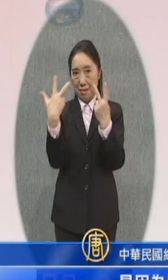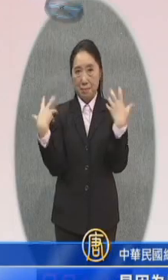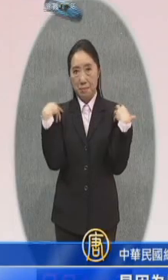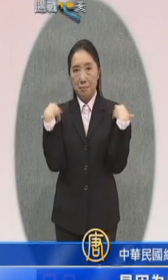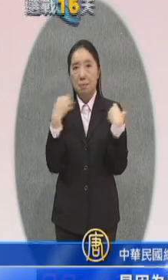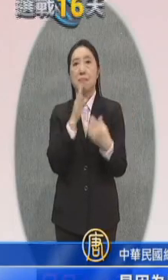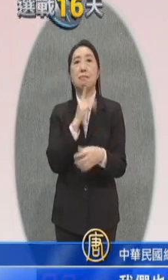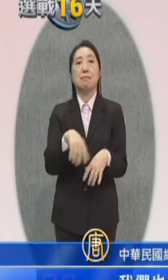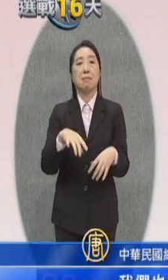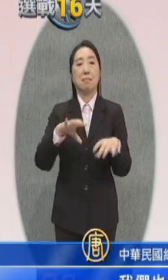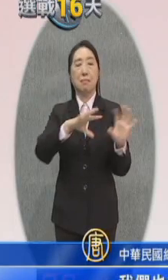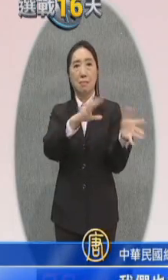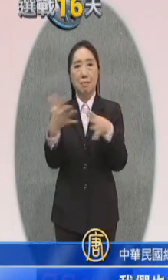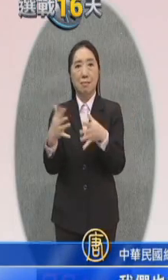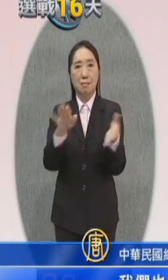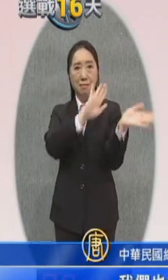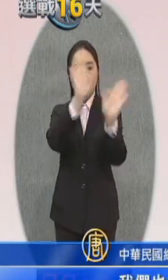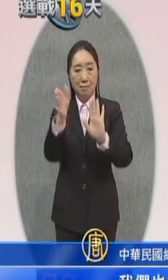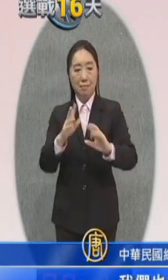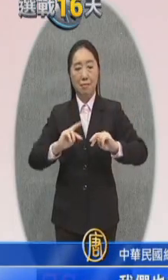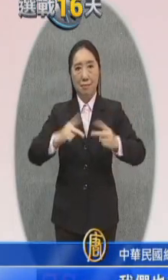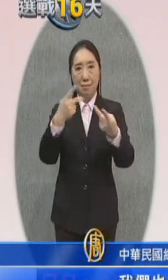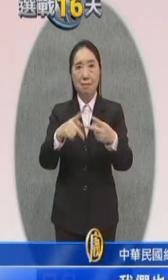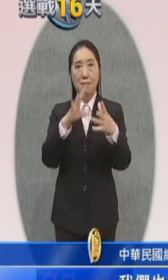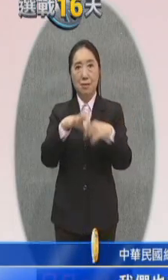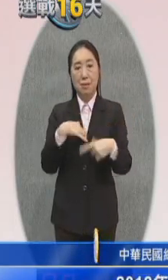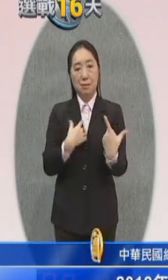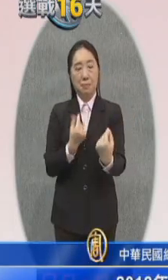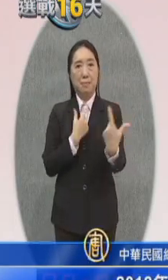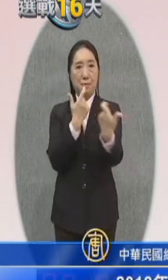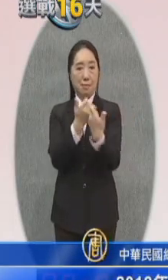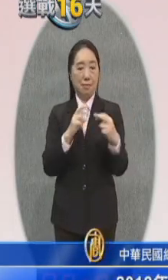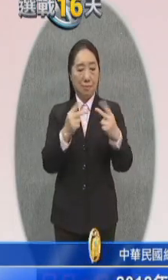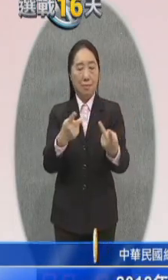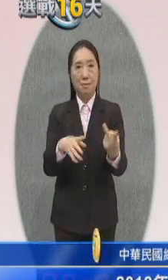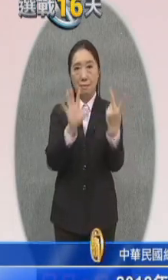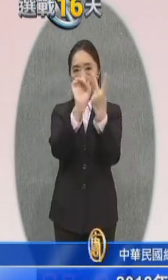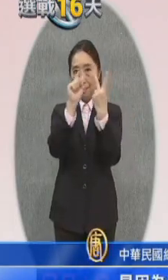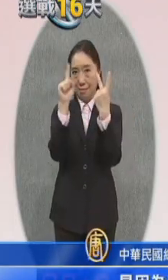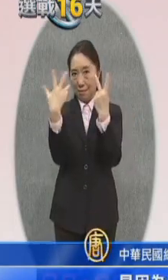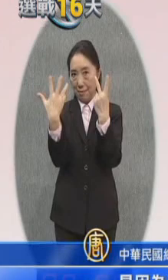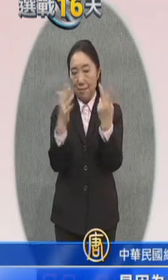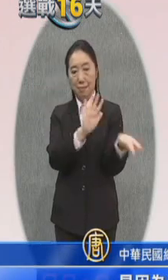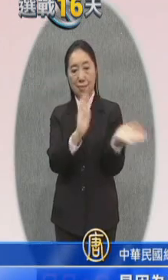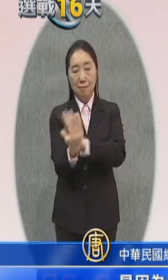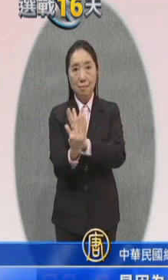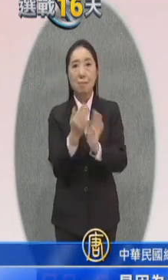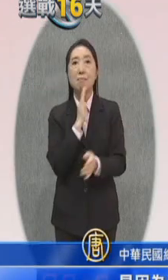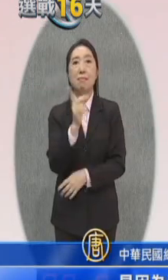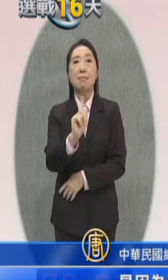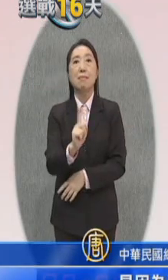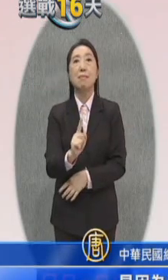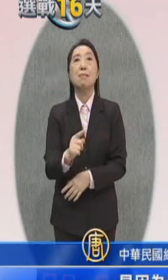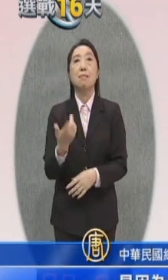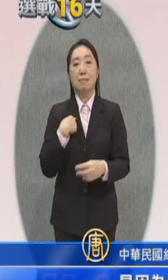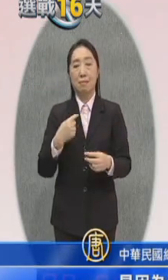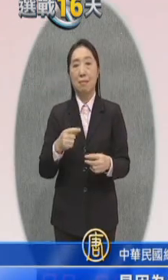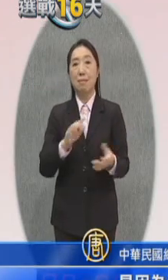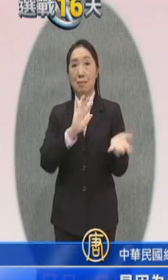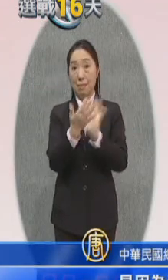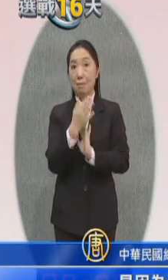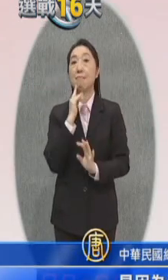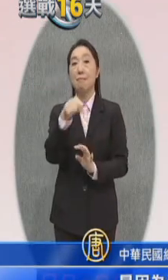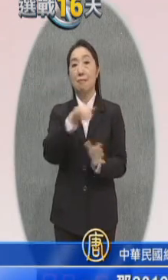情势的转变，我们也在进行很多的改革；2018年的翻是因为我们开始翻转了这个整个情